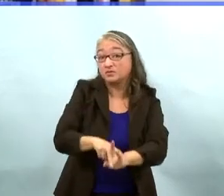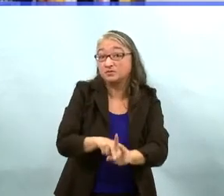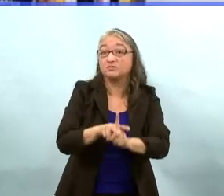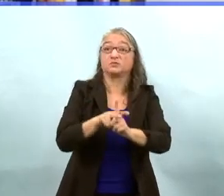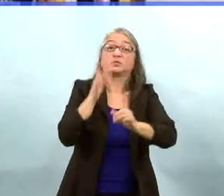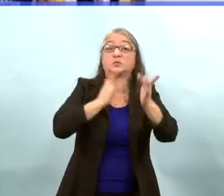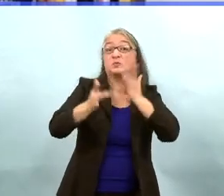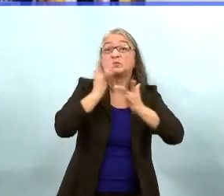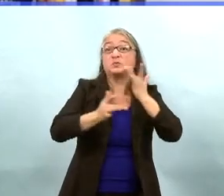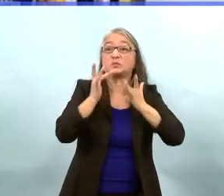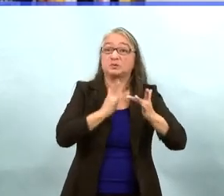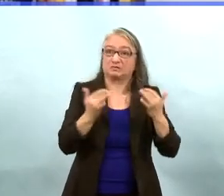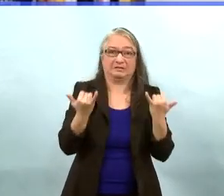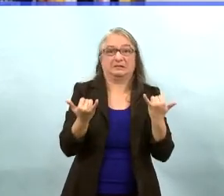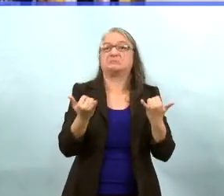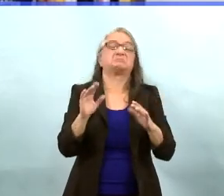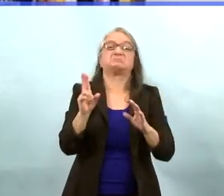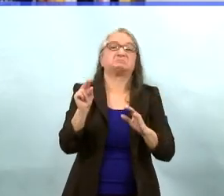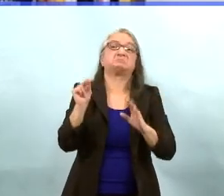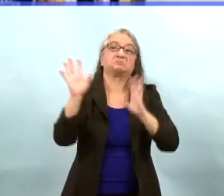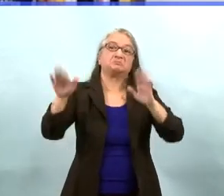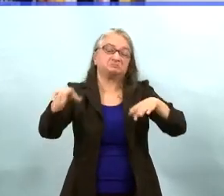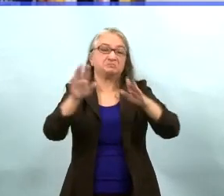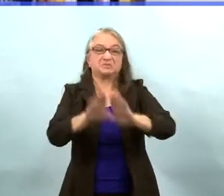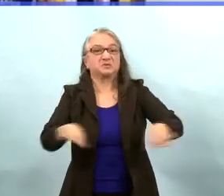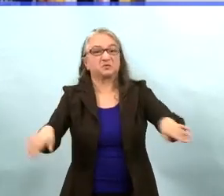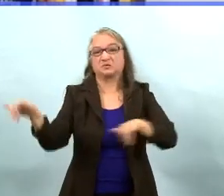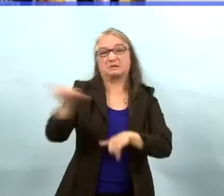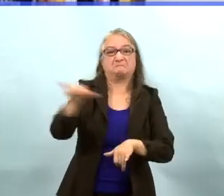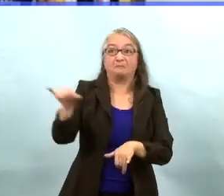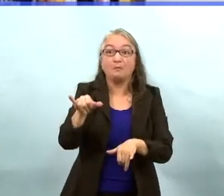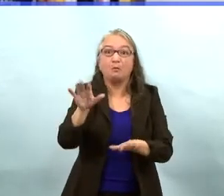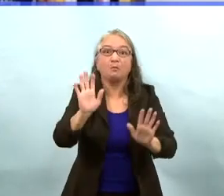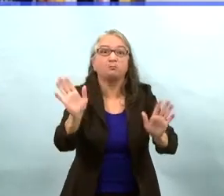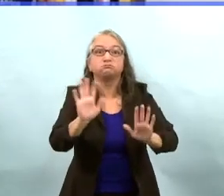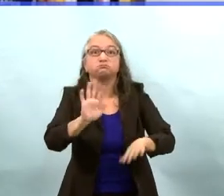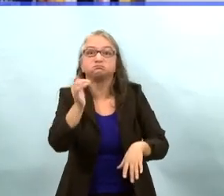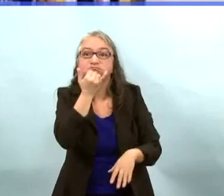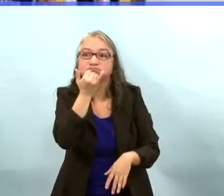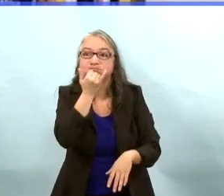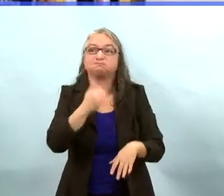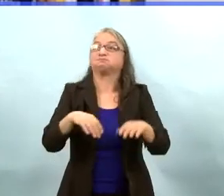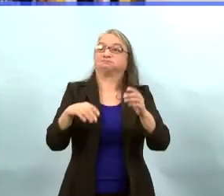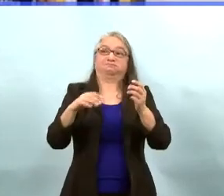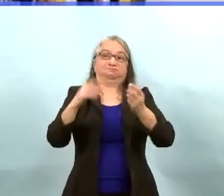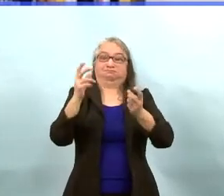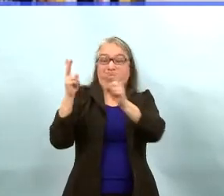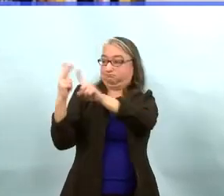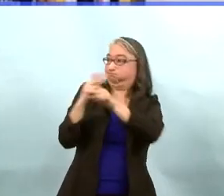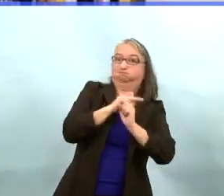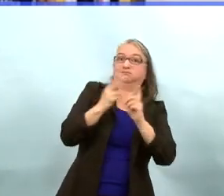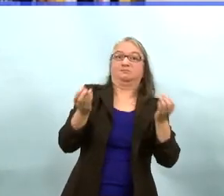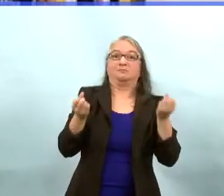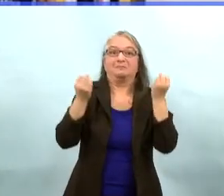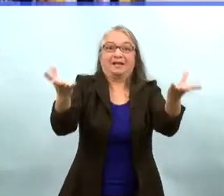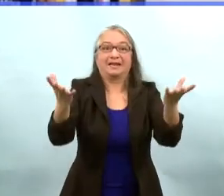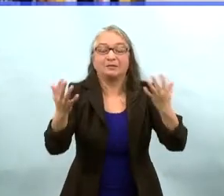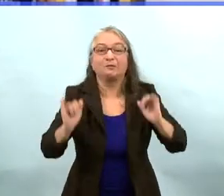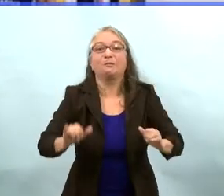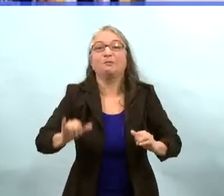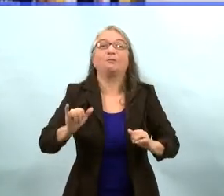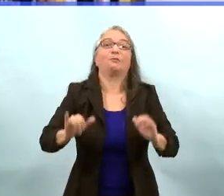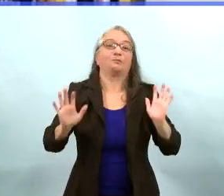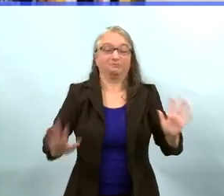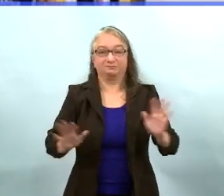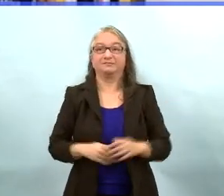il y a tellement plus d'options de vaccination qui sont à la disposition des gens maintenant dans les autres groupes d'âge. Il y avait certaines cliniques,